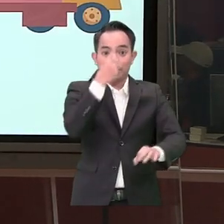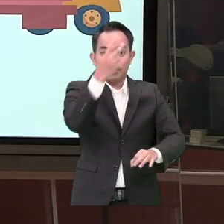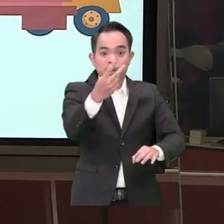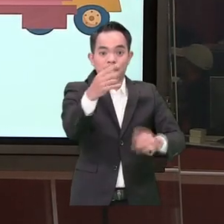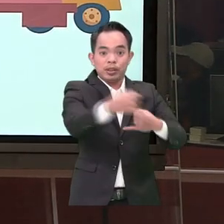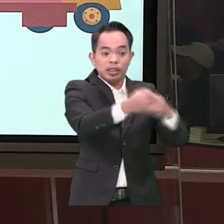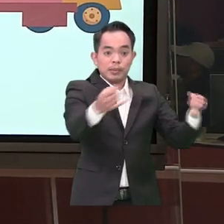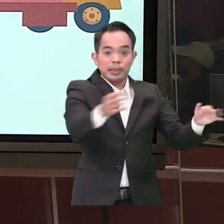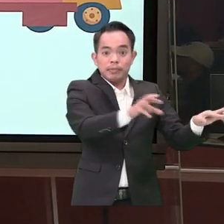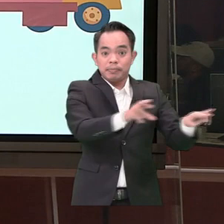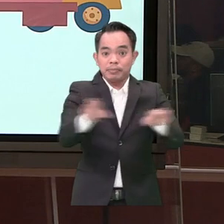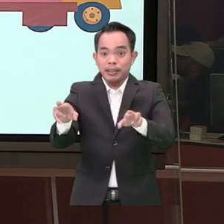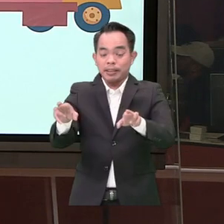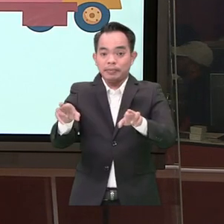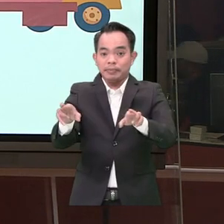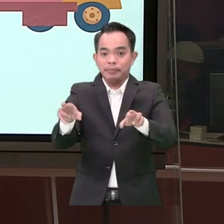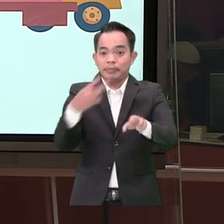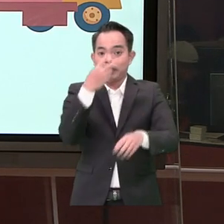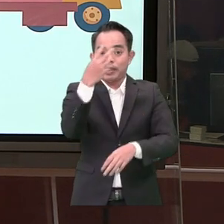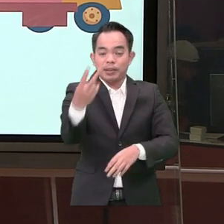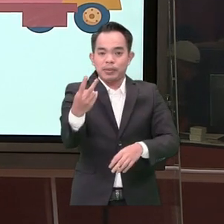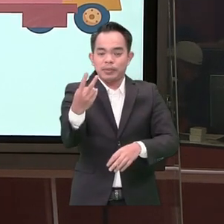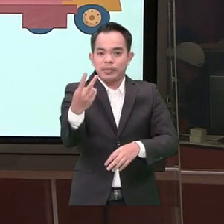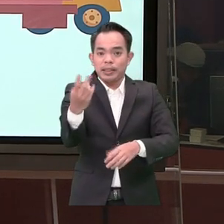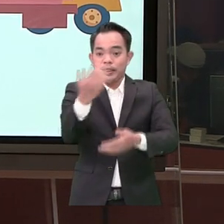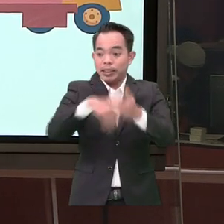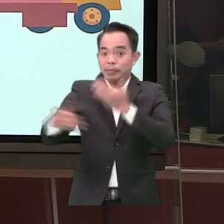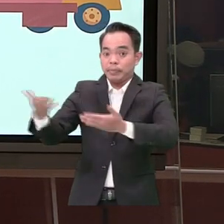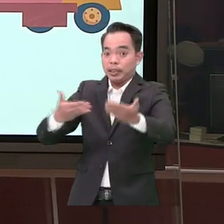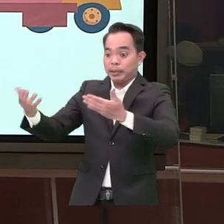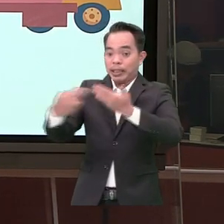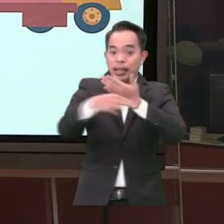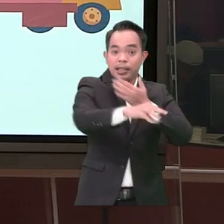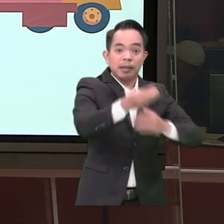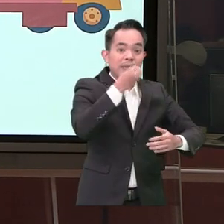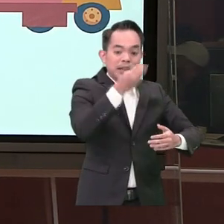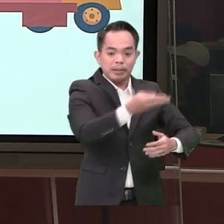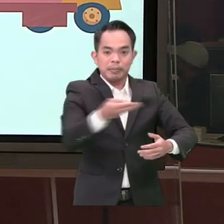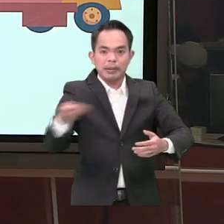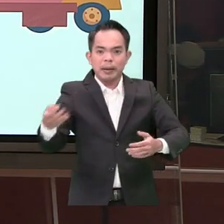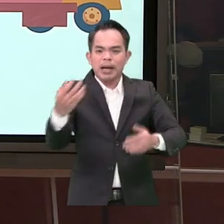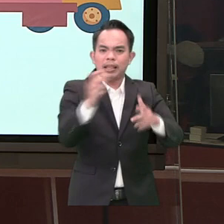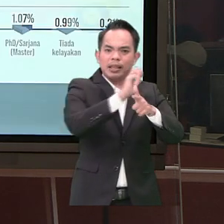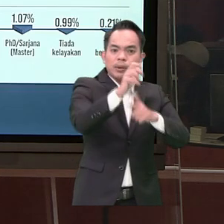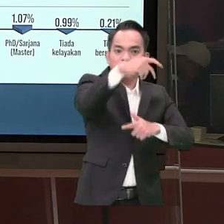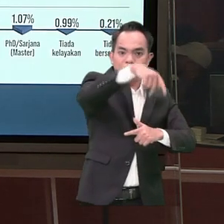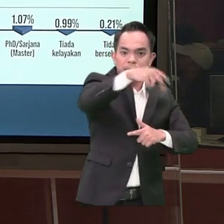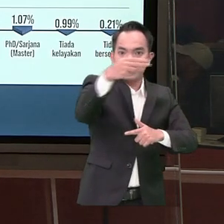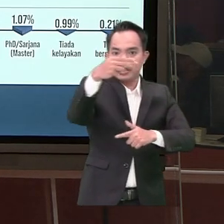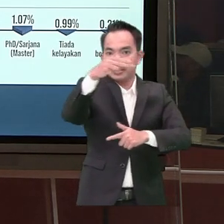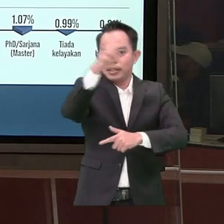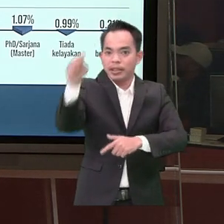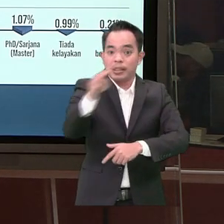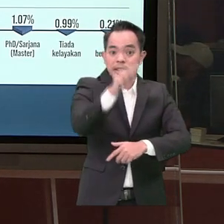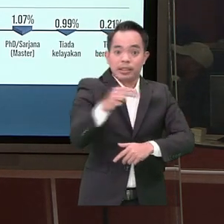ataupun jabatan perangkaan berdasarkan pekerja dalam penghematan penghantaran makanan barengan ataupun disebut sebagai peeling kita melihat